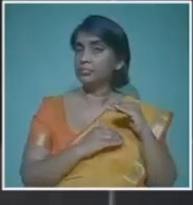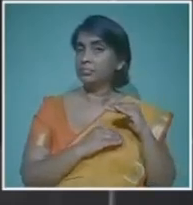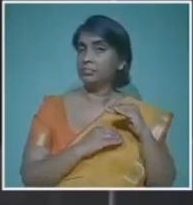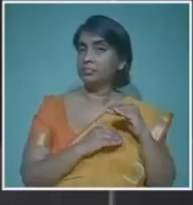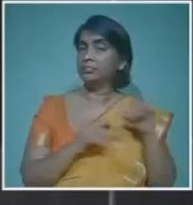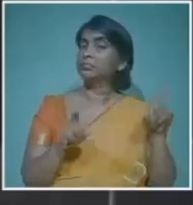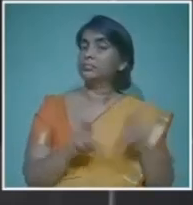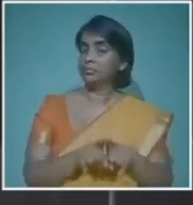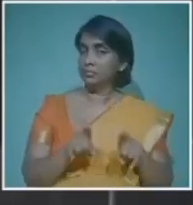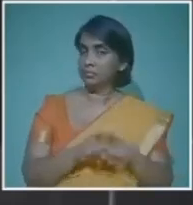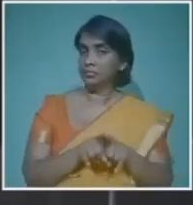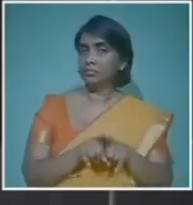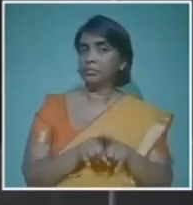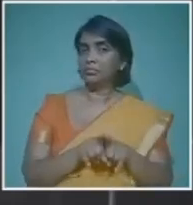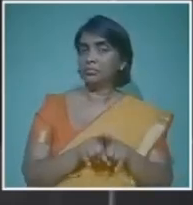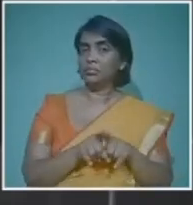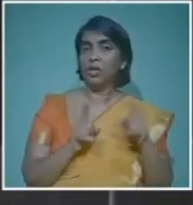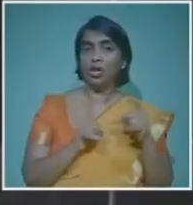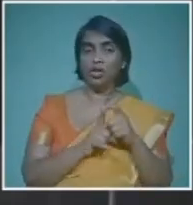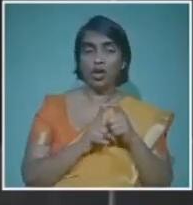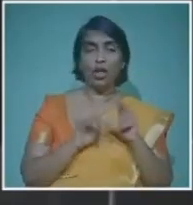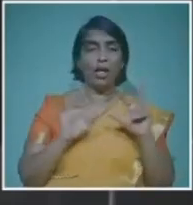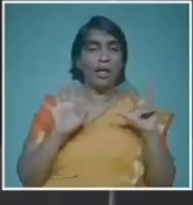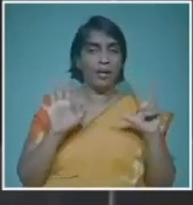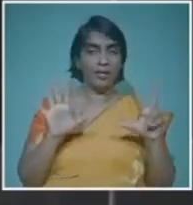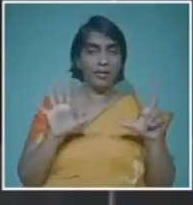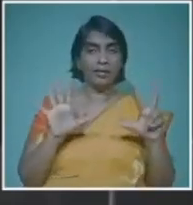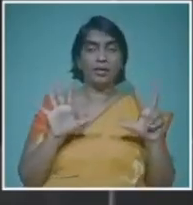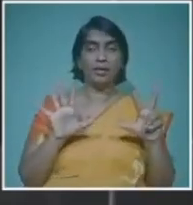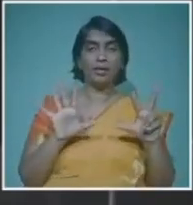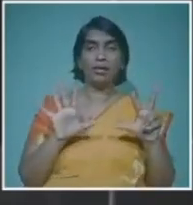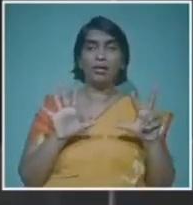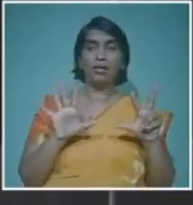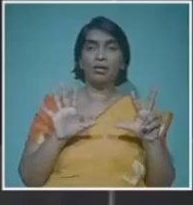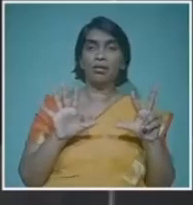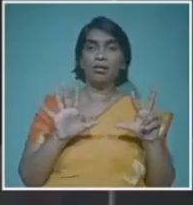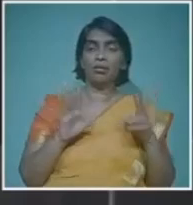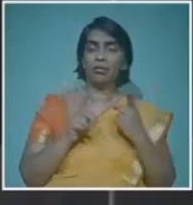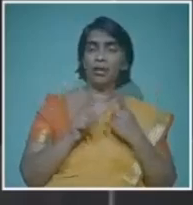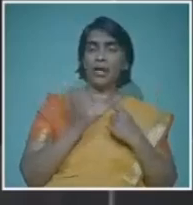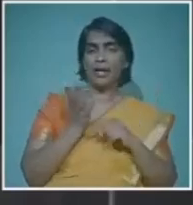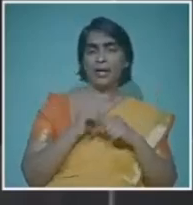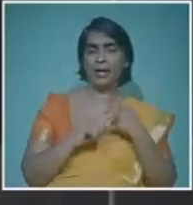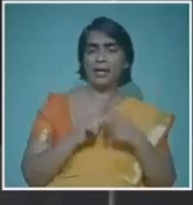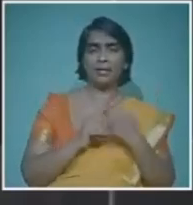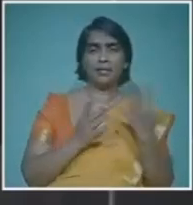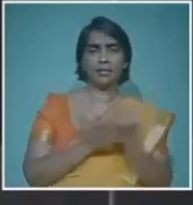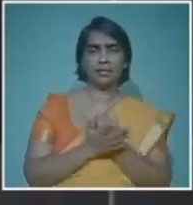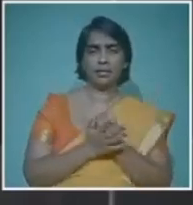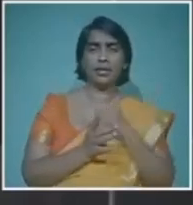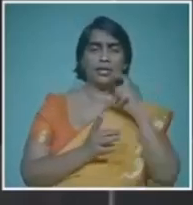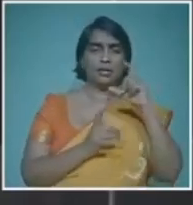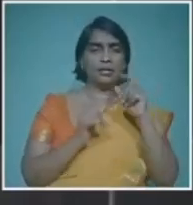ta amatarawa dollar 8ක cost recovery charge එකක් ගහනවා කියලා per